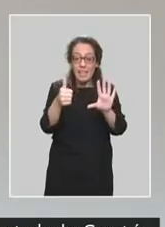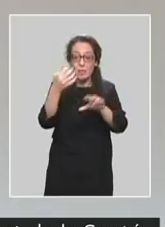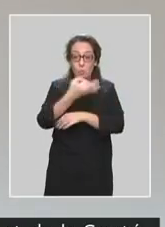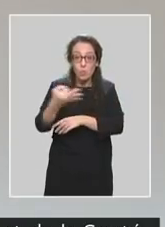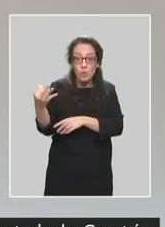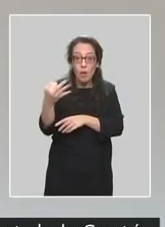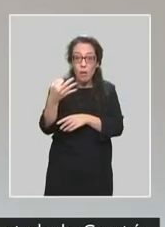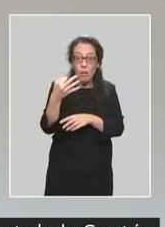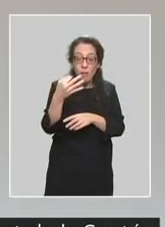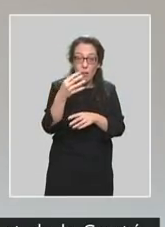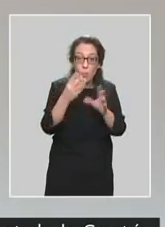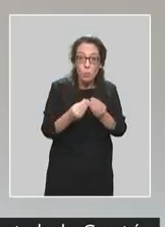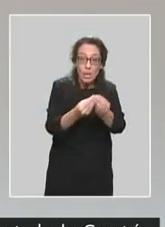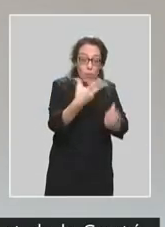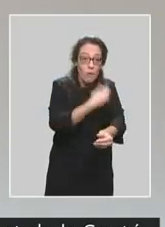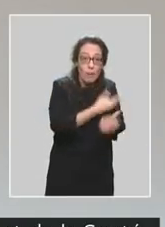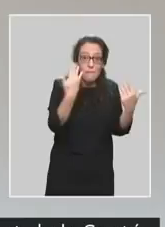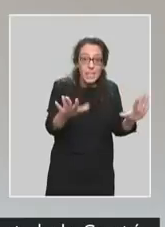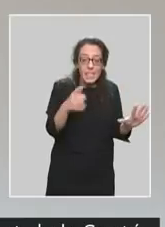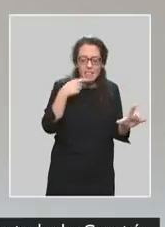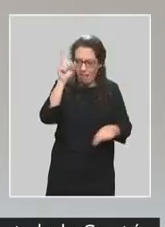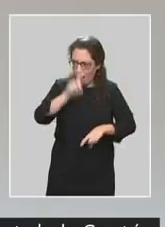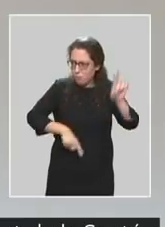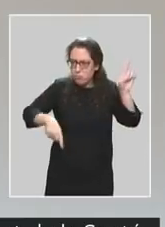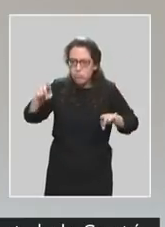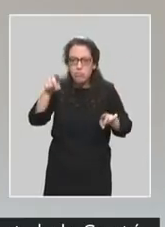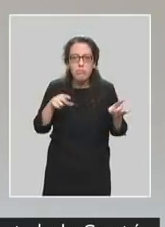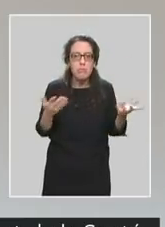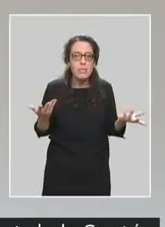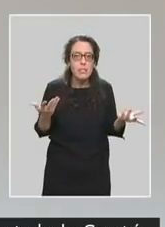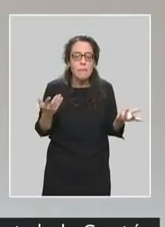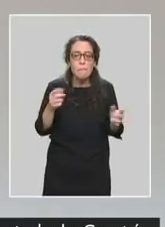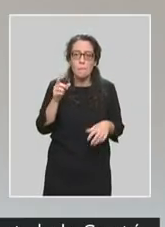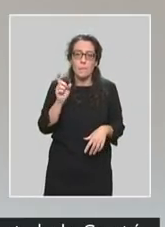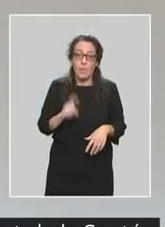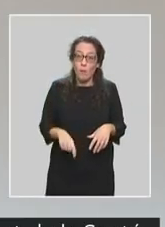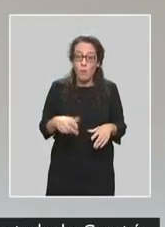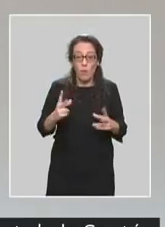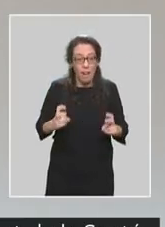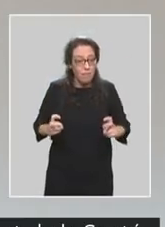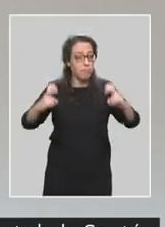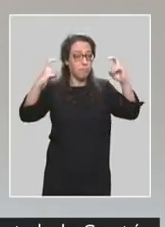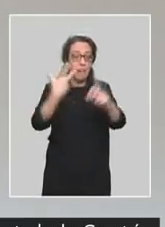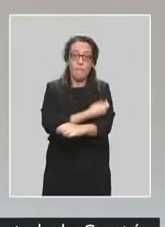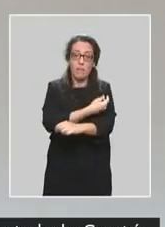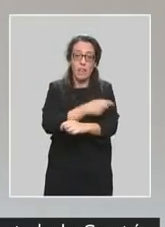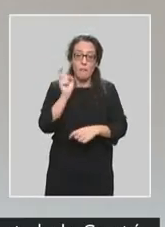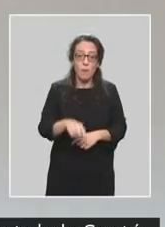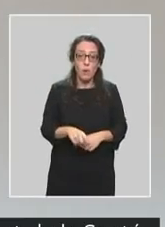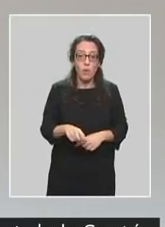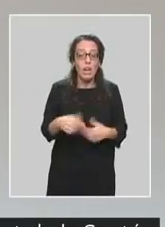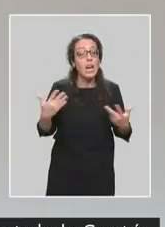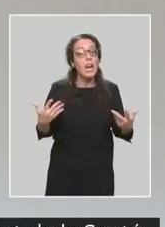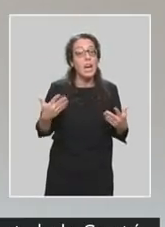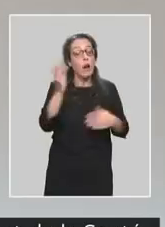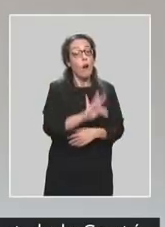il y a des disparités territoriales d'une région à une autre. Il faut vraiment arriver à monter encore notre niveau de couverture vaccinale. Vous savez, si la cinquième vague, elle démarre plus tard